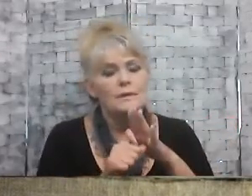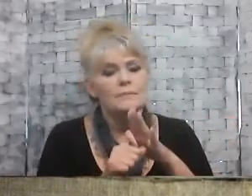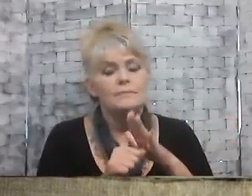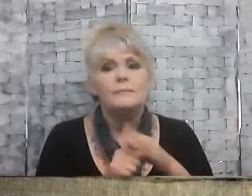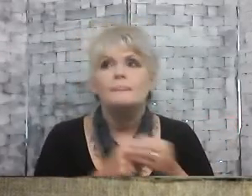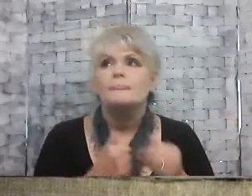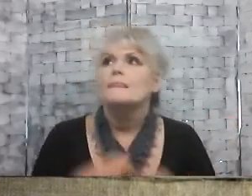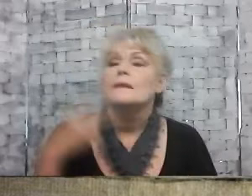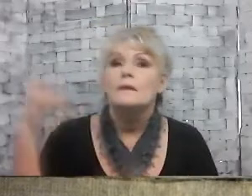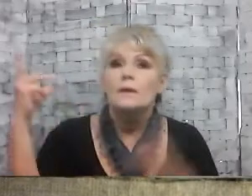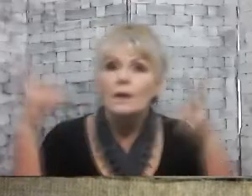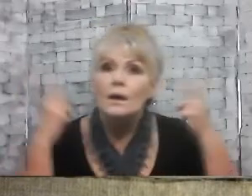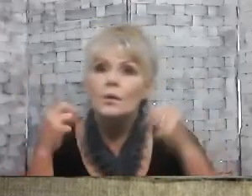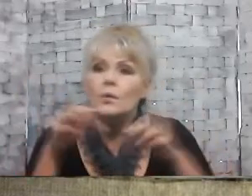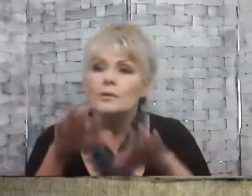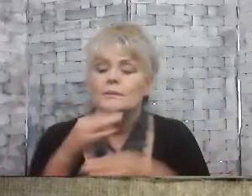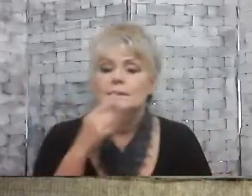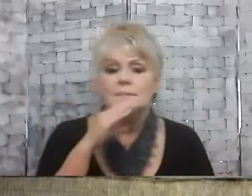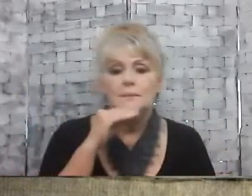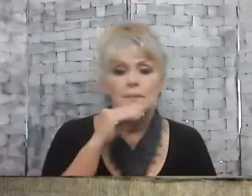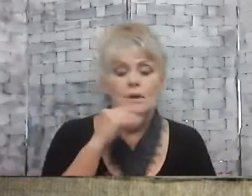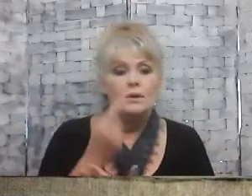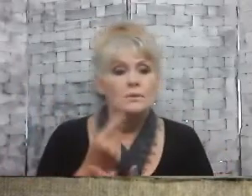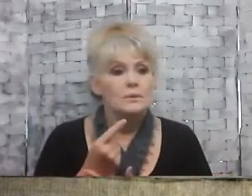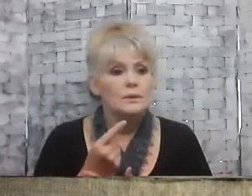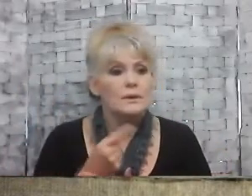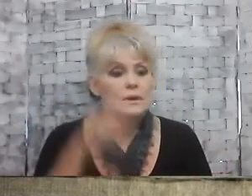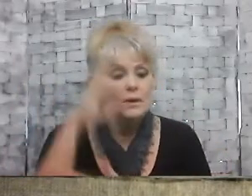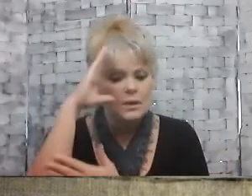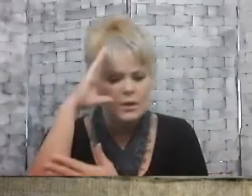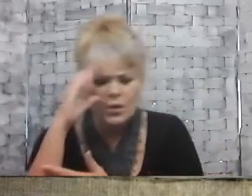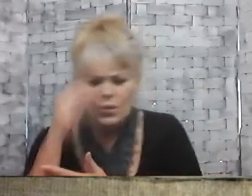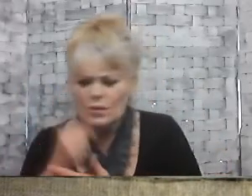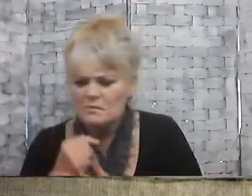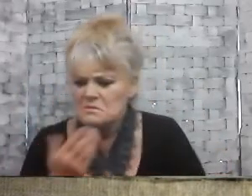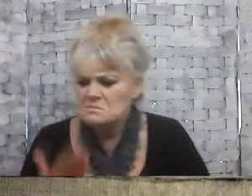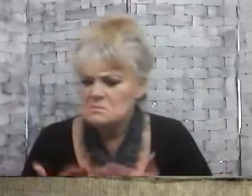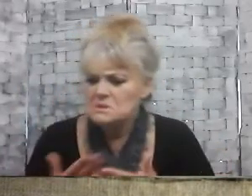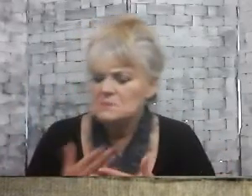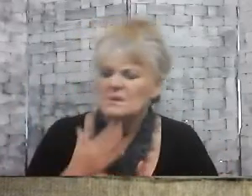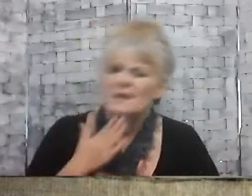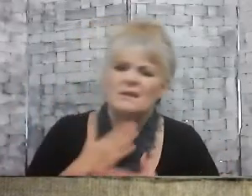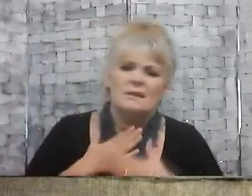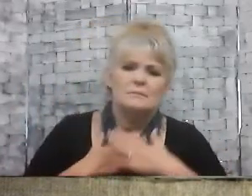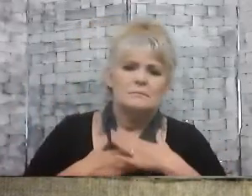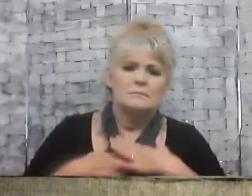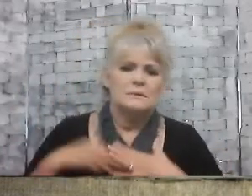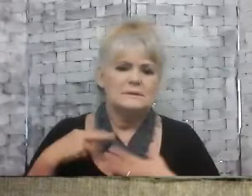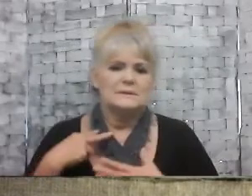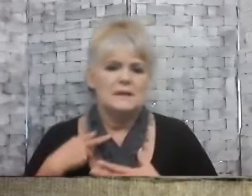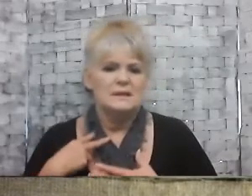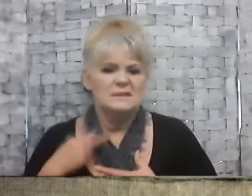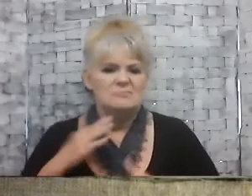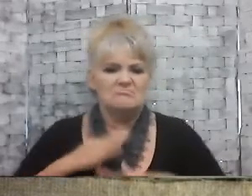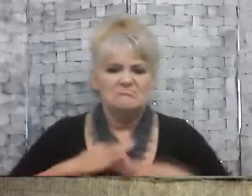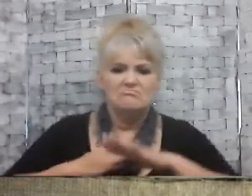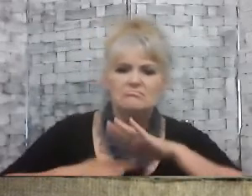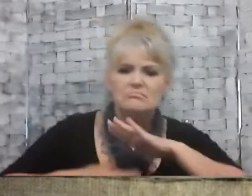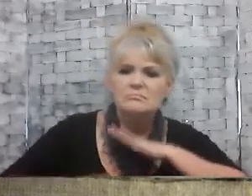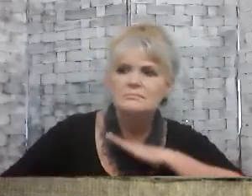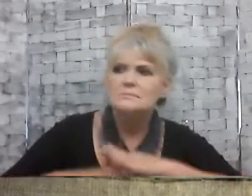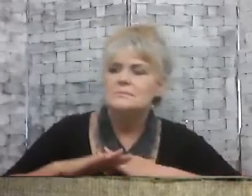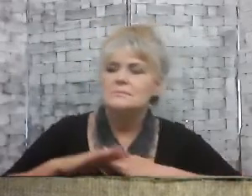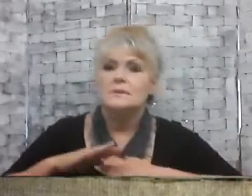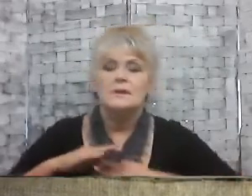is dit belangrijk? Ek hoor hoe baie keer mense praat oor hulle geloof as iets waar hulle teleurgestel is. Ons lees